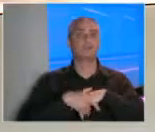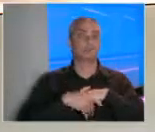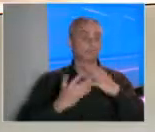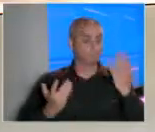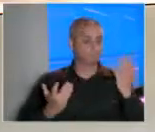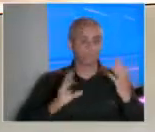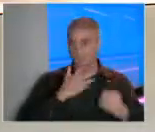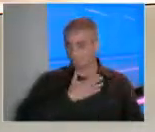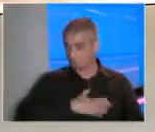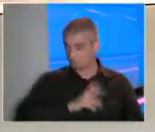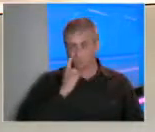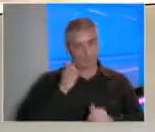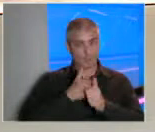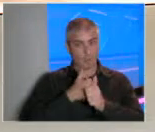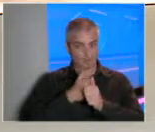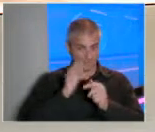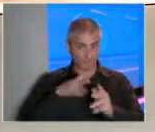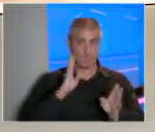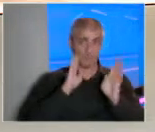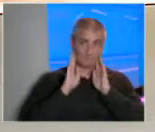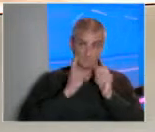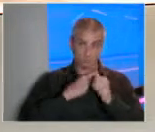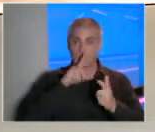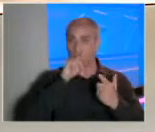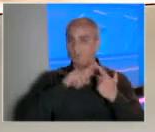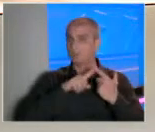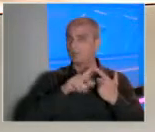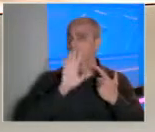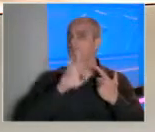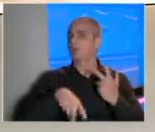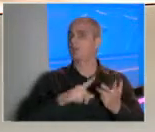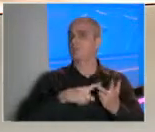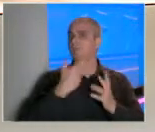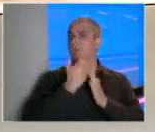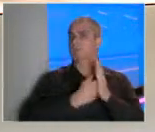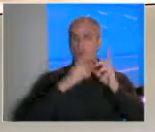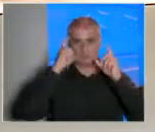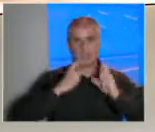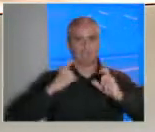בכל מקרה, אם אתם רוצים, אתם יכולים לעקוב אחרינו גם בפייסבוק, גם בטוויטר, ויש לנו גם עמוד